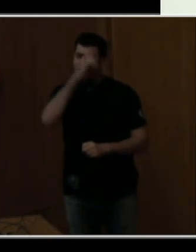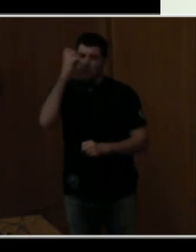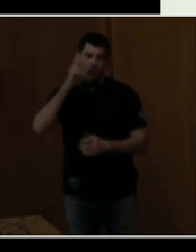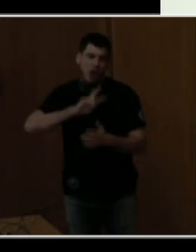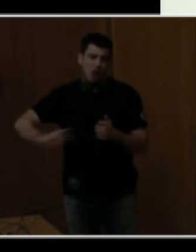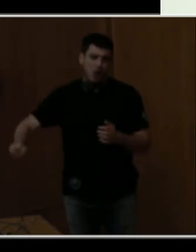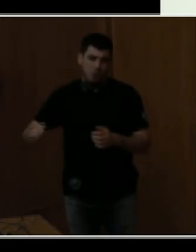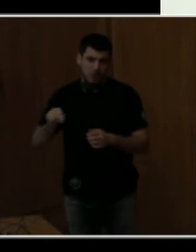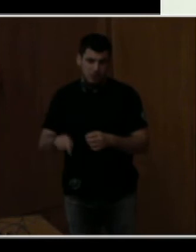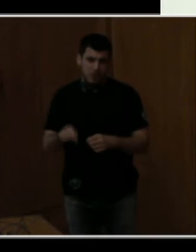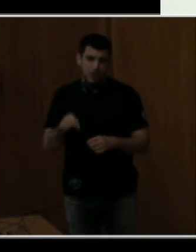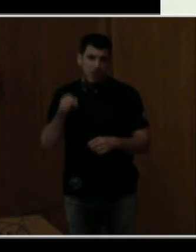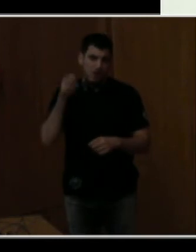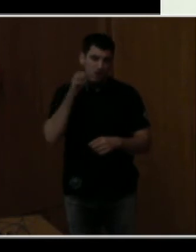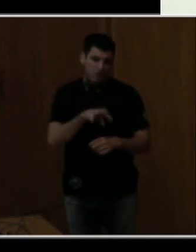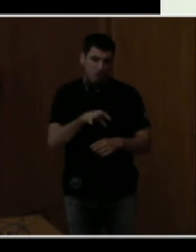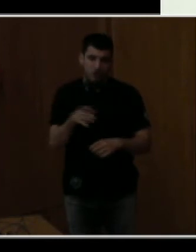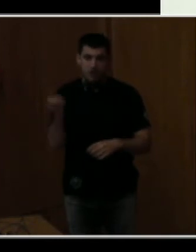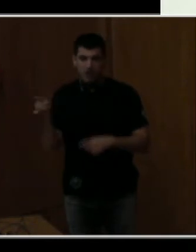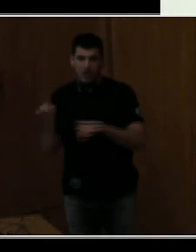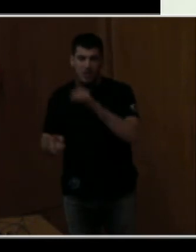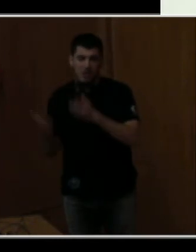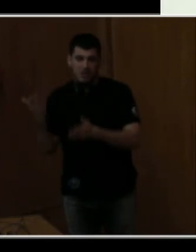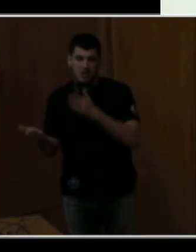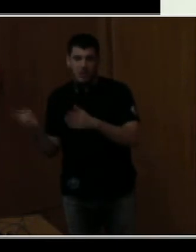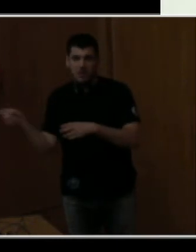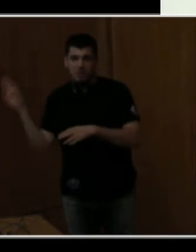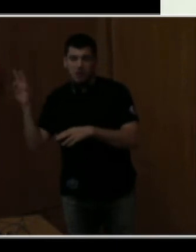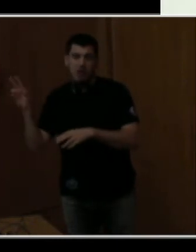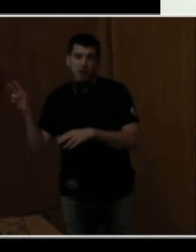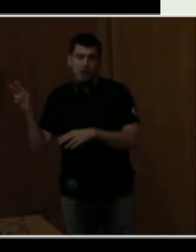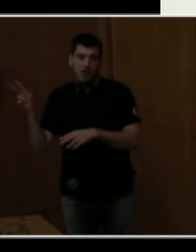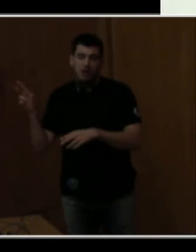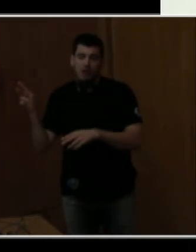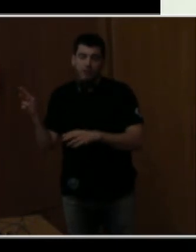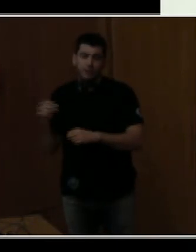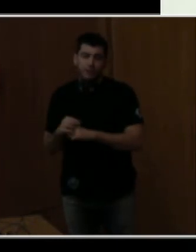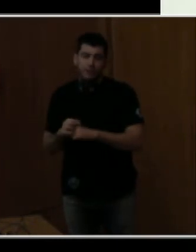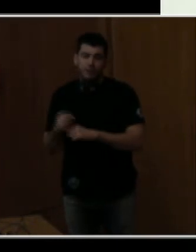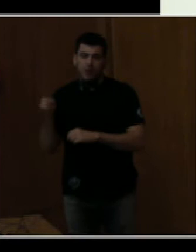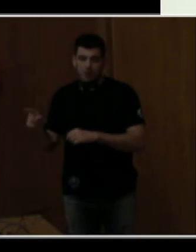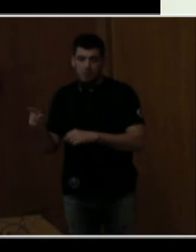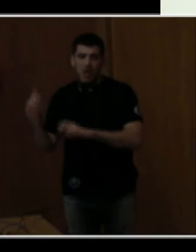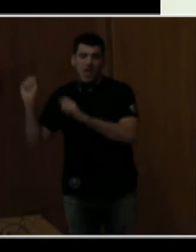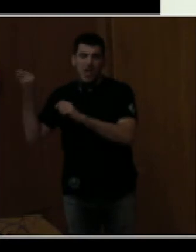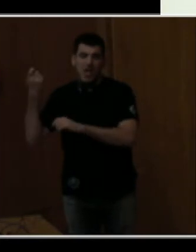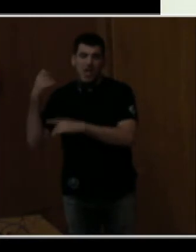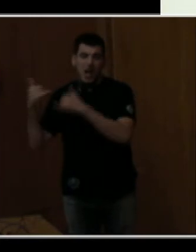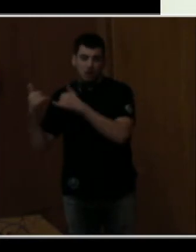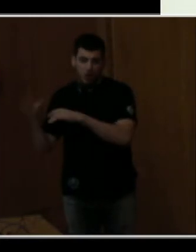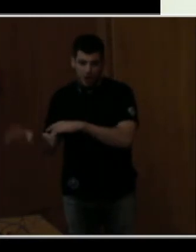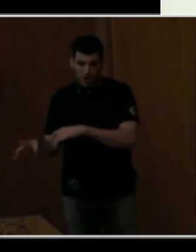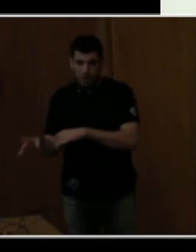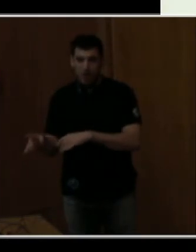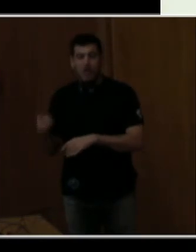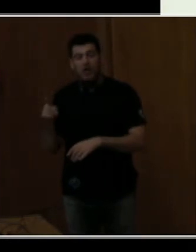οπτικές επικοινωνίες από ότι υπάρχουν μέθοδοι κρυπτογράφησης πολύ καλοί τουλάχιστον από ότι στα ηλεκτρονικά. Ή έτσι θέλουμε να πιστεύουμε